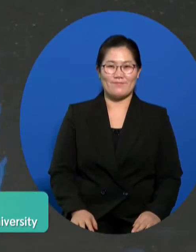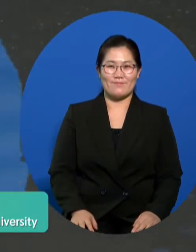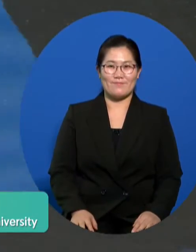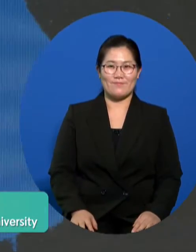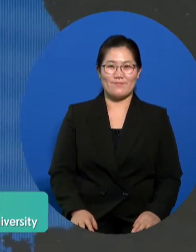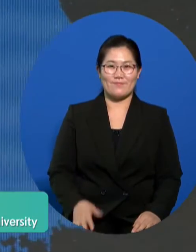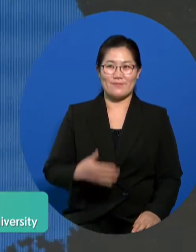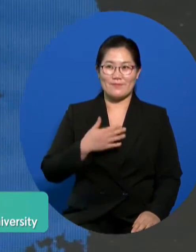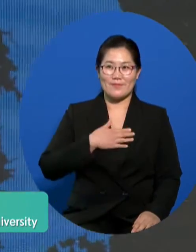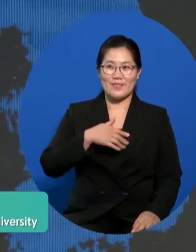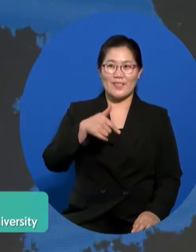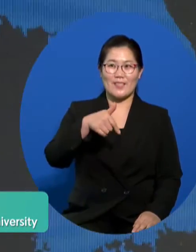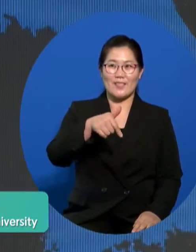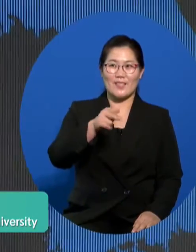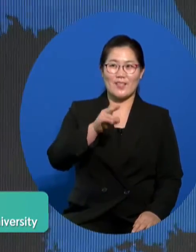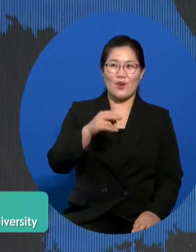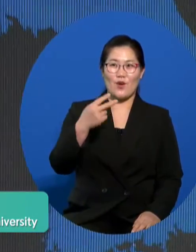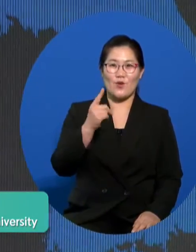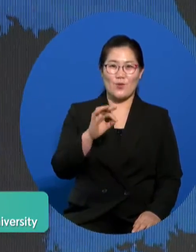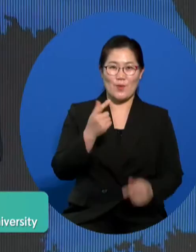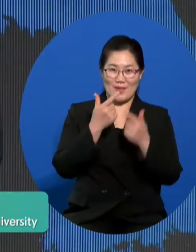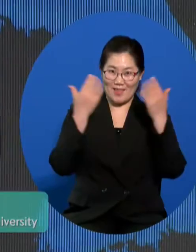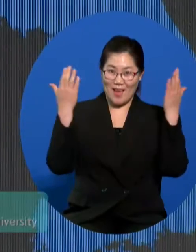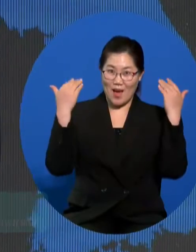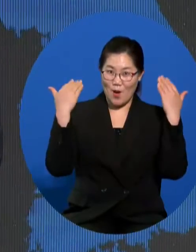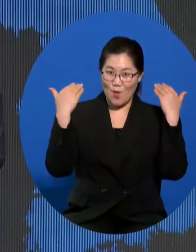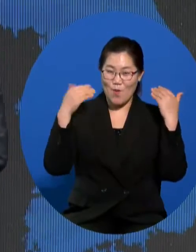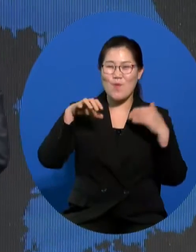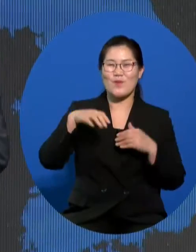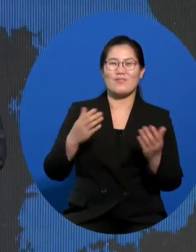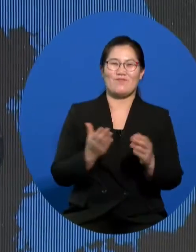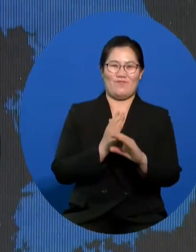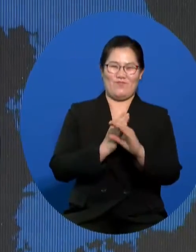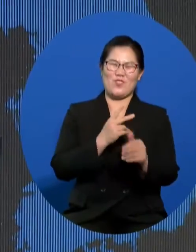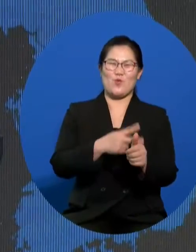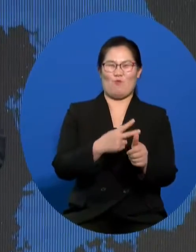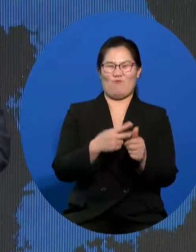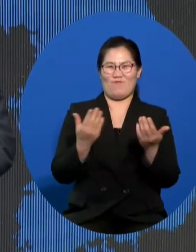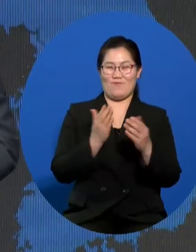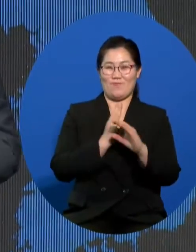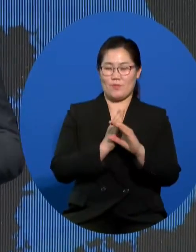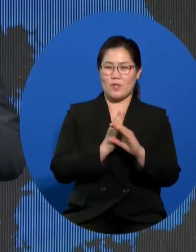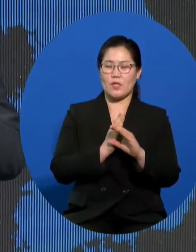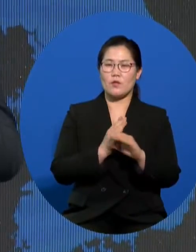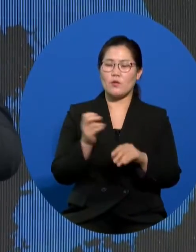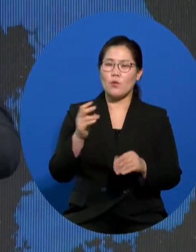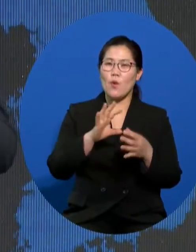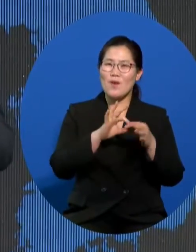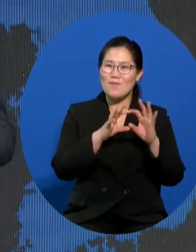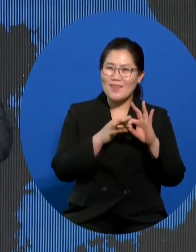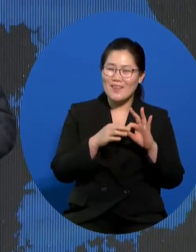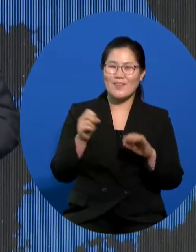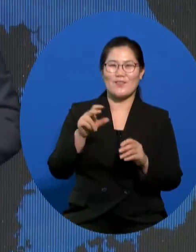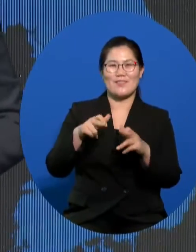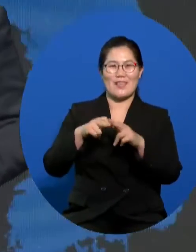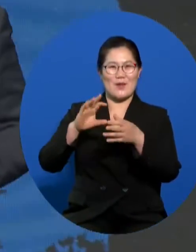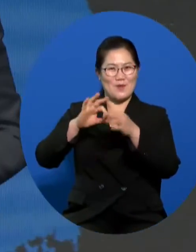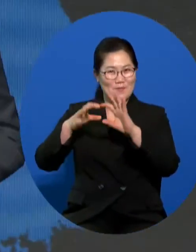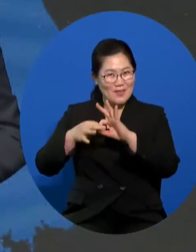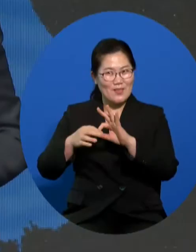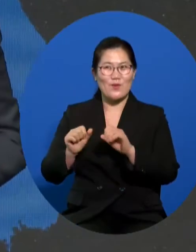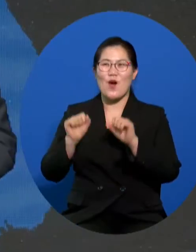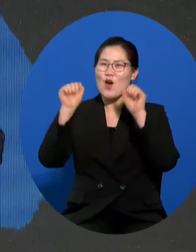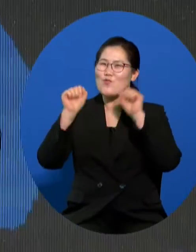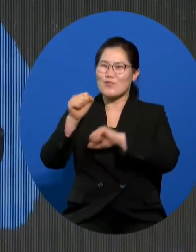전 경동대학교에서 근무하고 있고요. 오랜 동안 올림픽 아니면 패럴림픽, 유산 이런